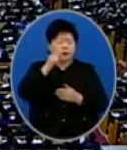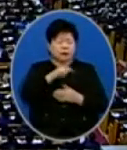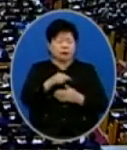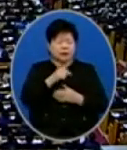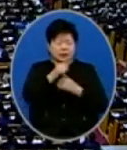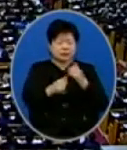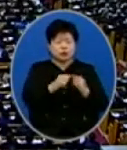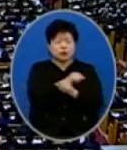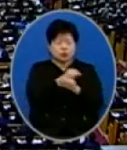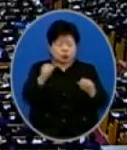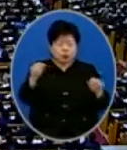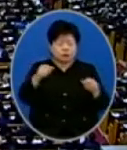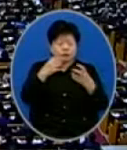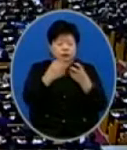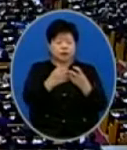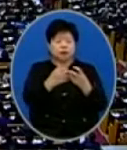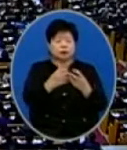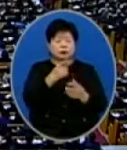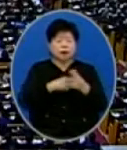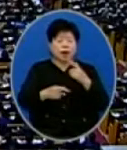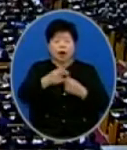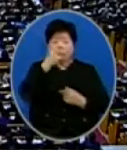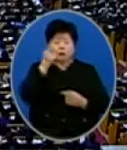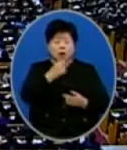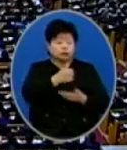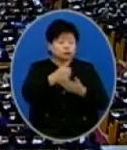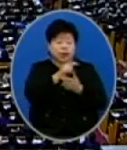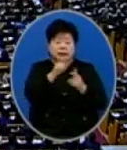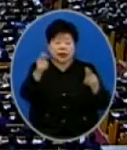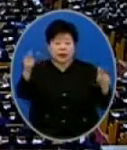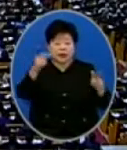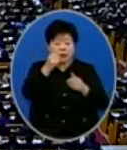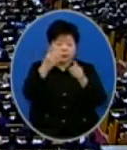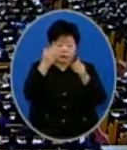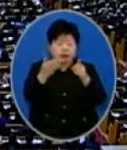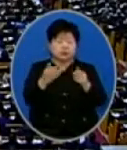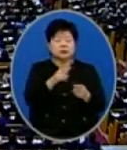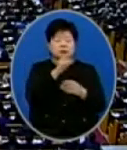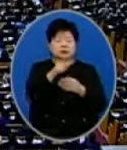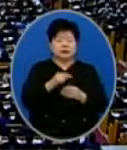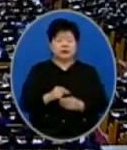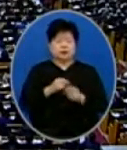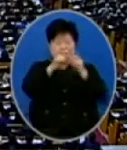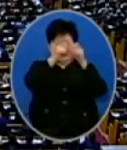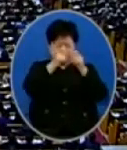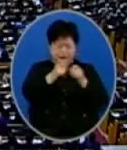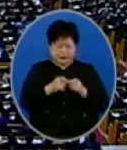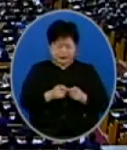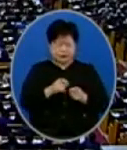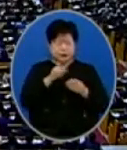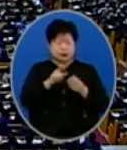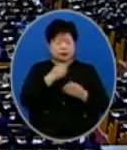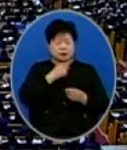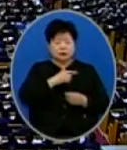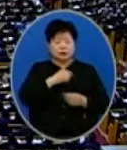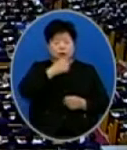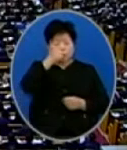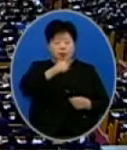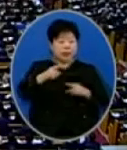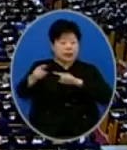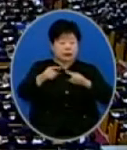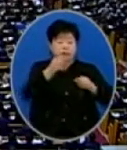우리의 용서함 가운데 계신 하나님보다 못하신 분이 아니다 하나님께서 우리 삶의 세세한 부분들까지도 주권적으로